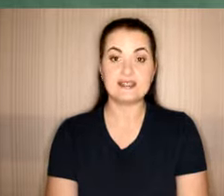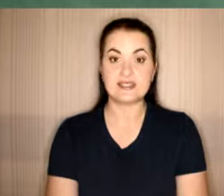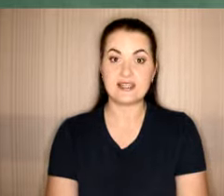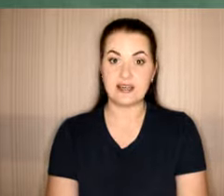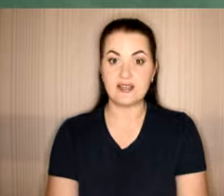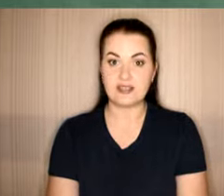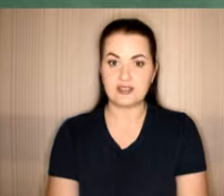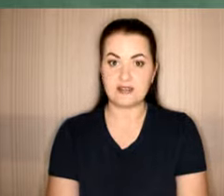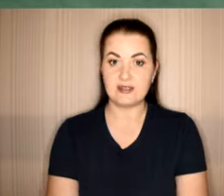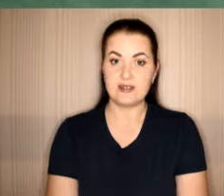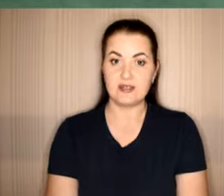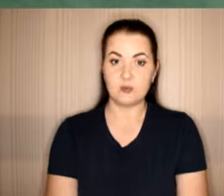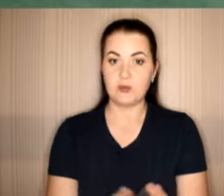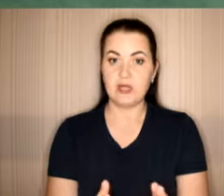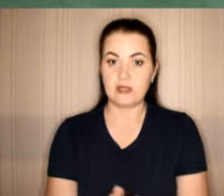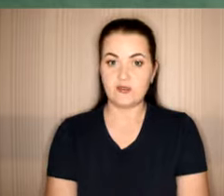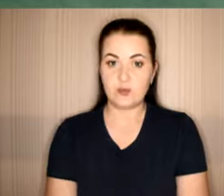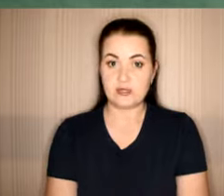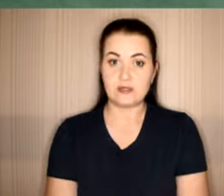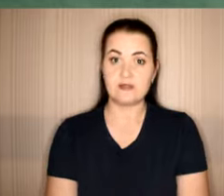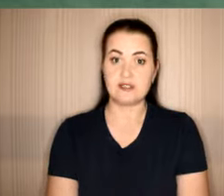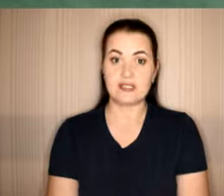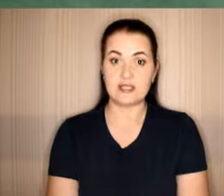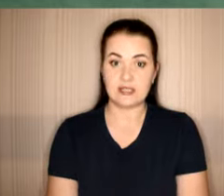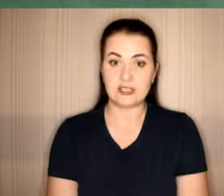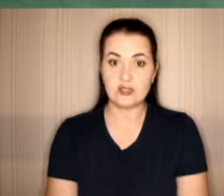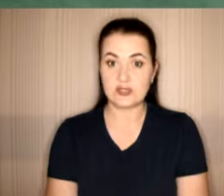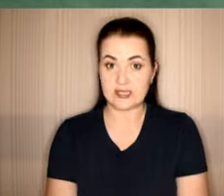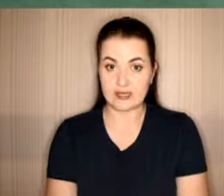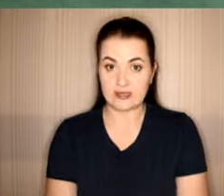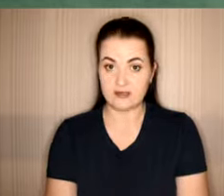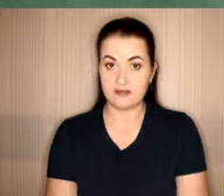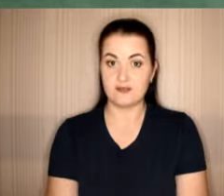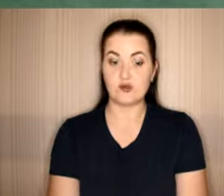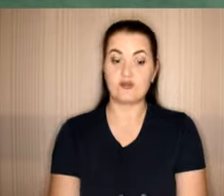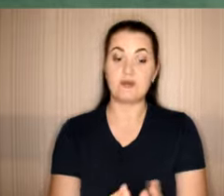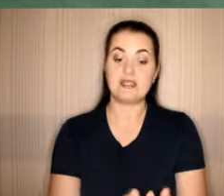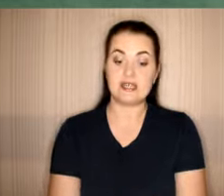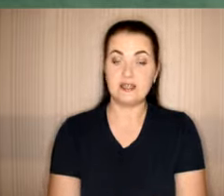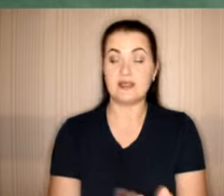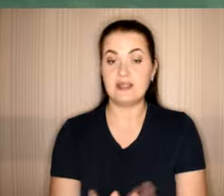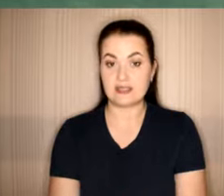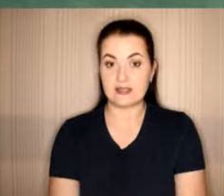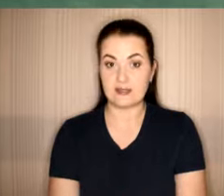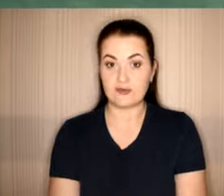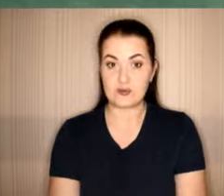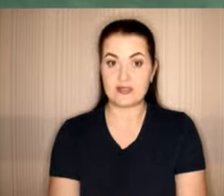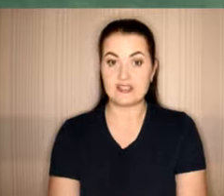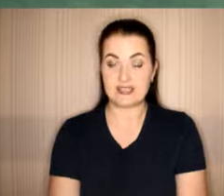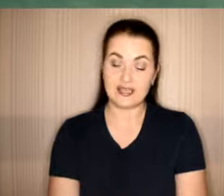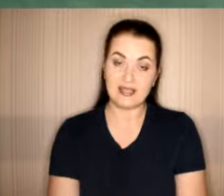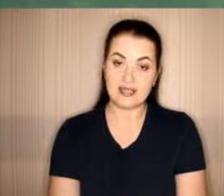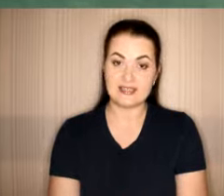зеленеє, зеленії. Пам'ятаєте, як в пісні «Зелене жито, зелене»? От вам і стягнена, і нестягнена